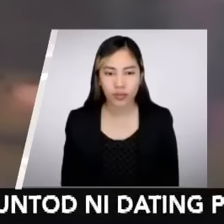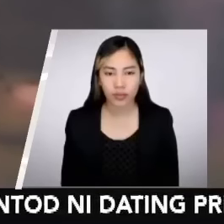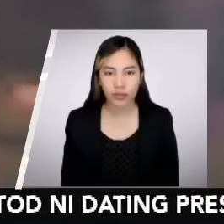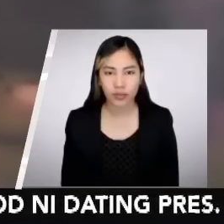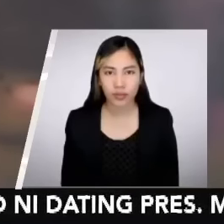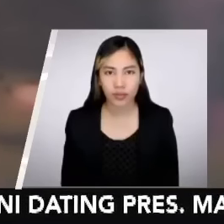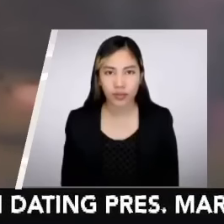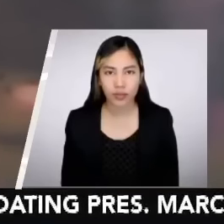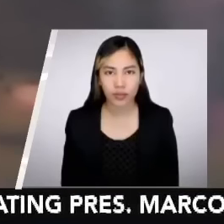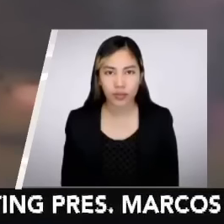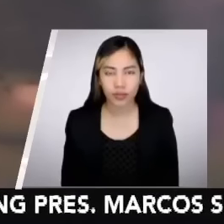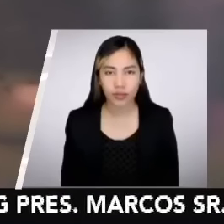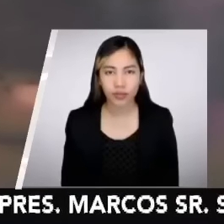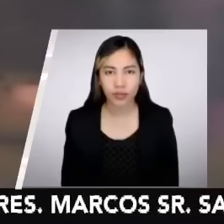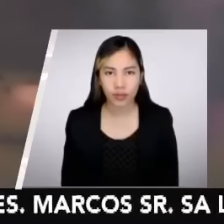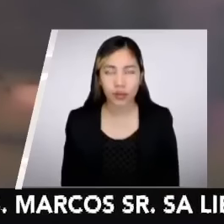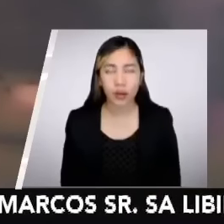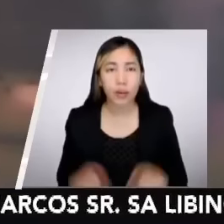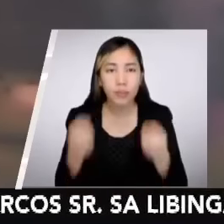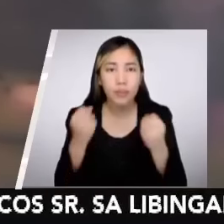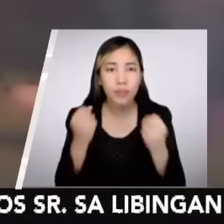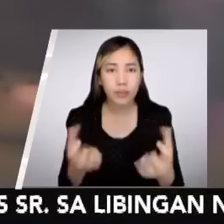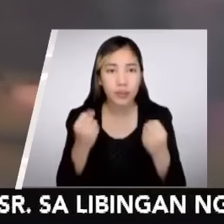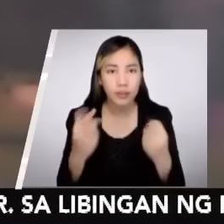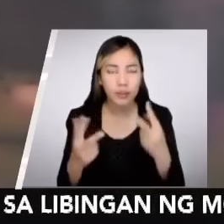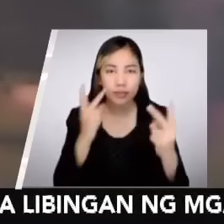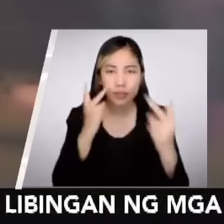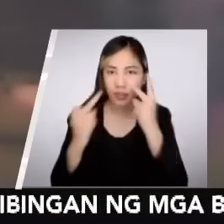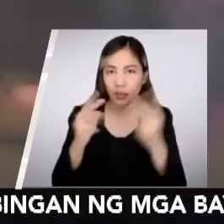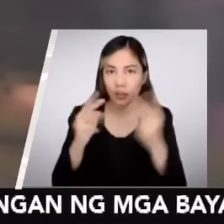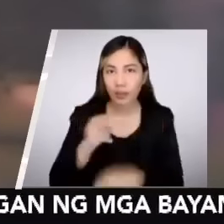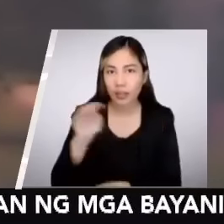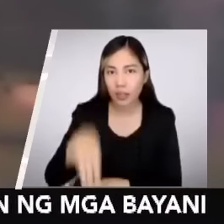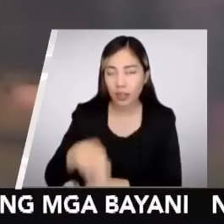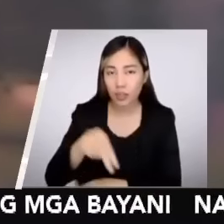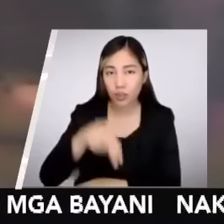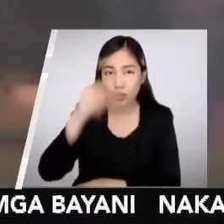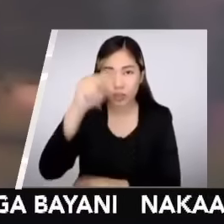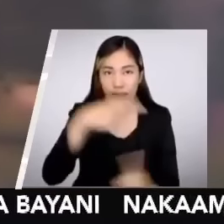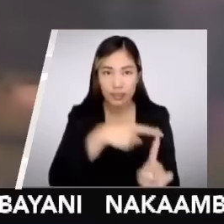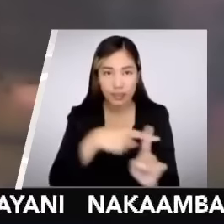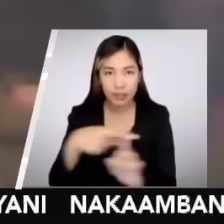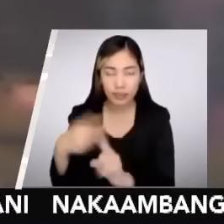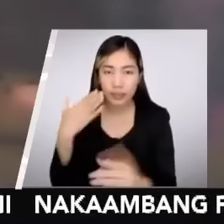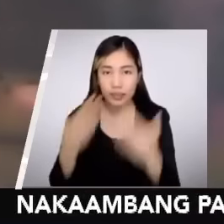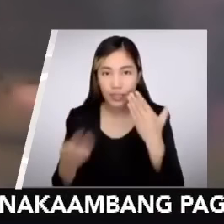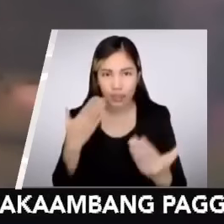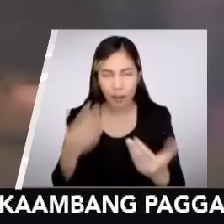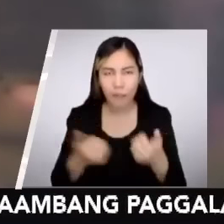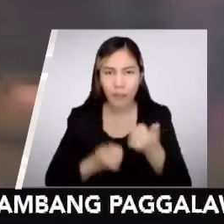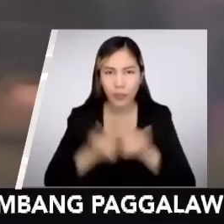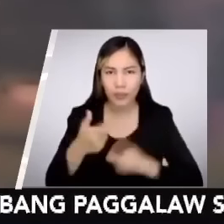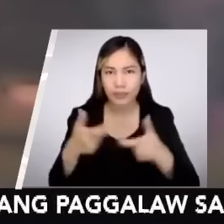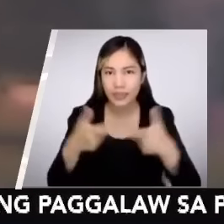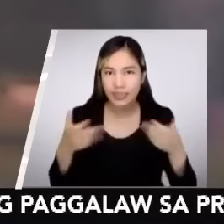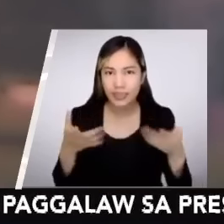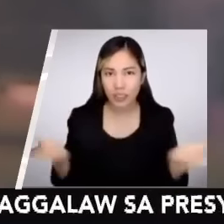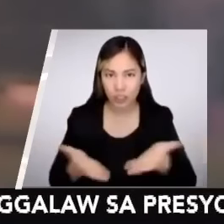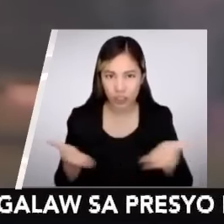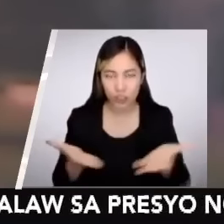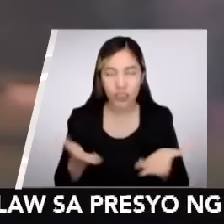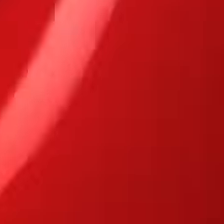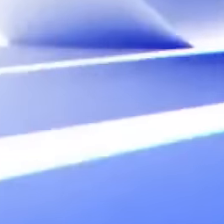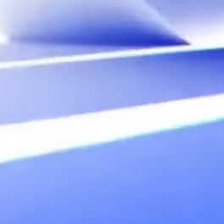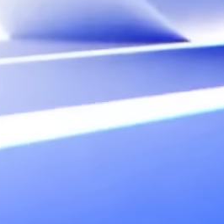Marami-rami na mga bumibisita sa Manila North Cemetery, isa sa mga pinakamalaking sementeryo dito sa Metro Manila. At may ulat on the spot si Emil